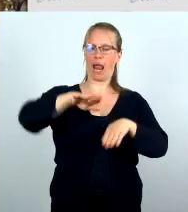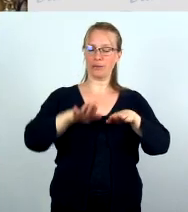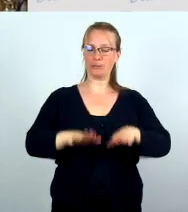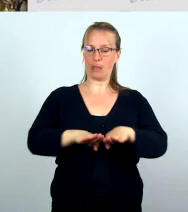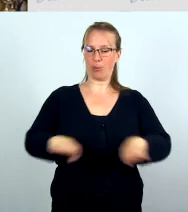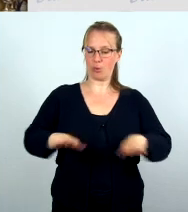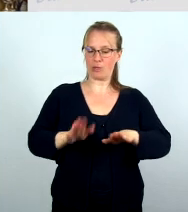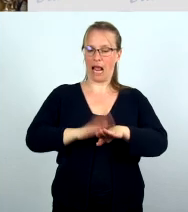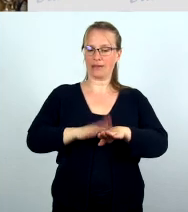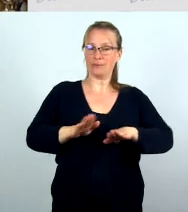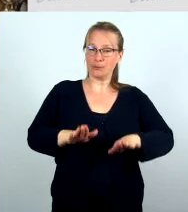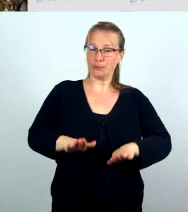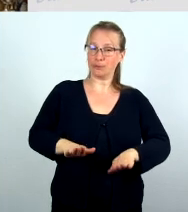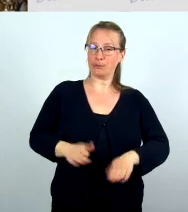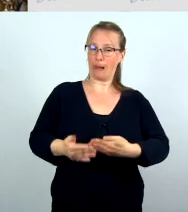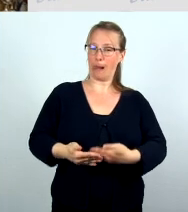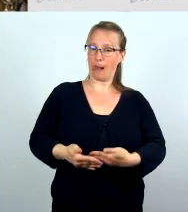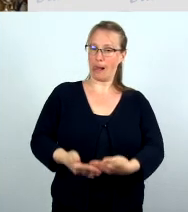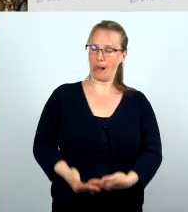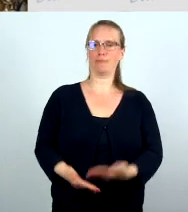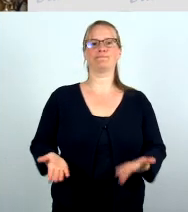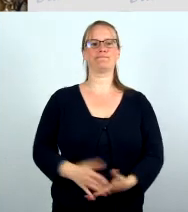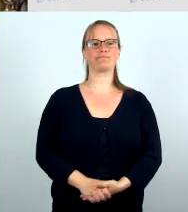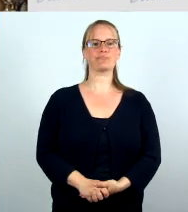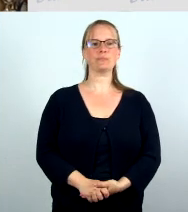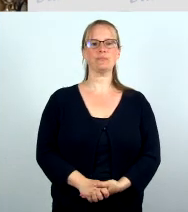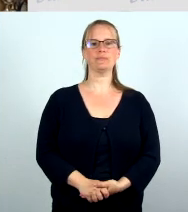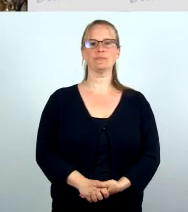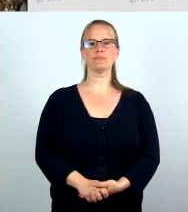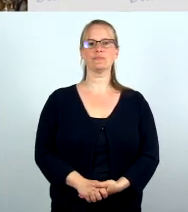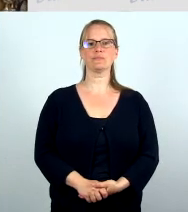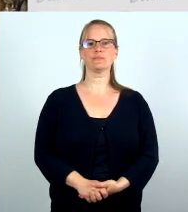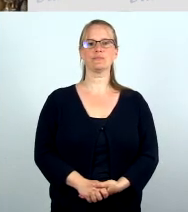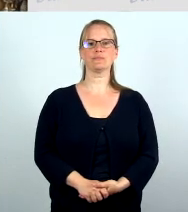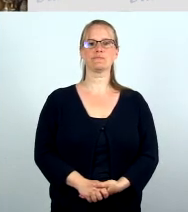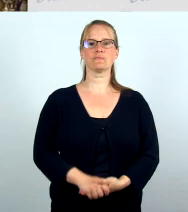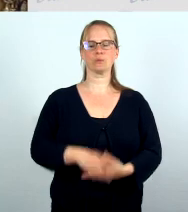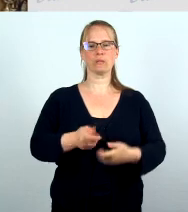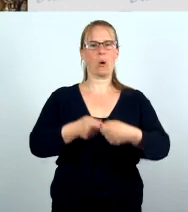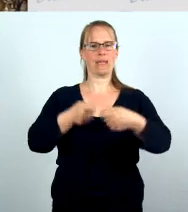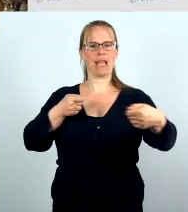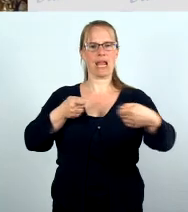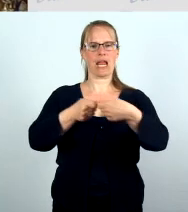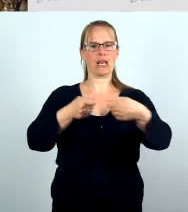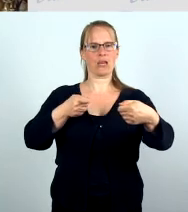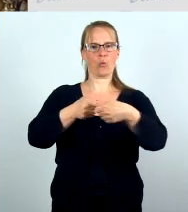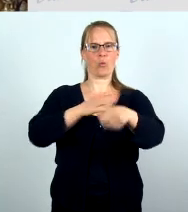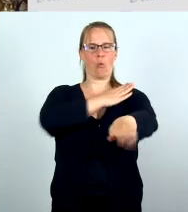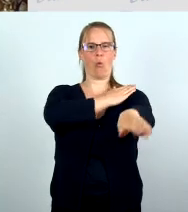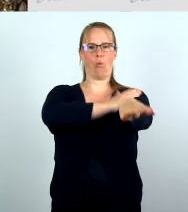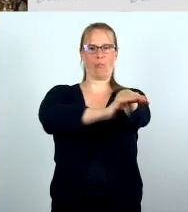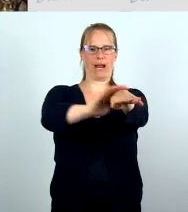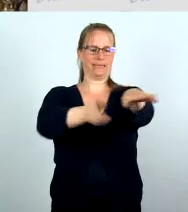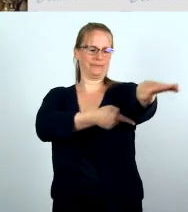rechts wandern. Da jeweils nochmal ein bisschen halten. Und ihr werdet hier die Dehnung vorwiegend im hinteren Oberschenkel